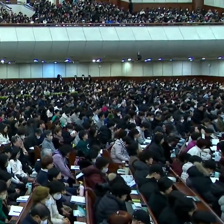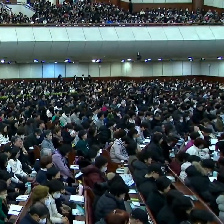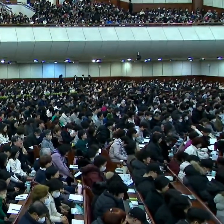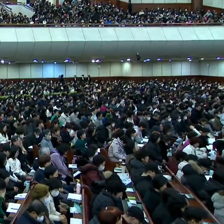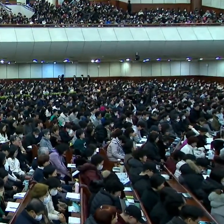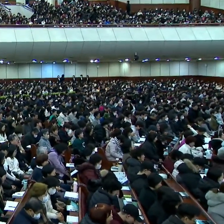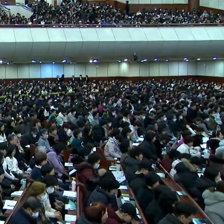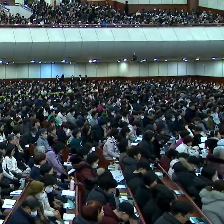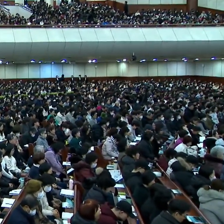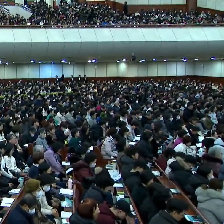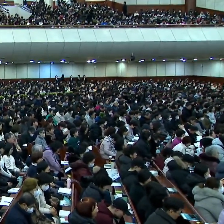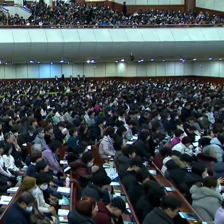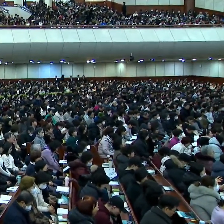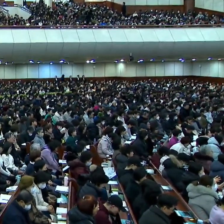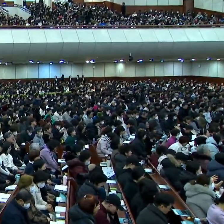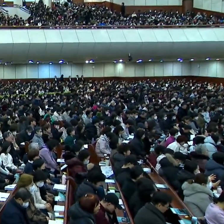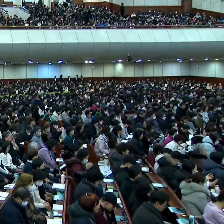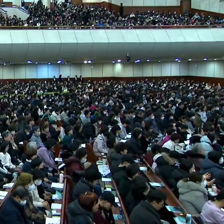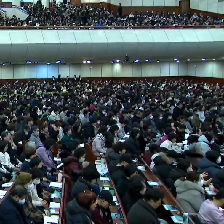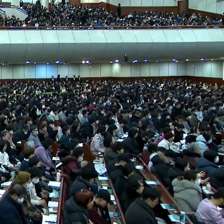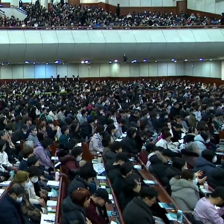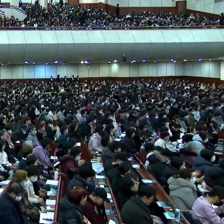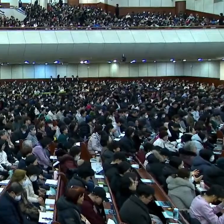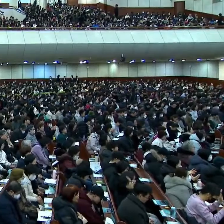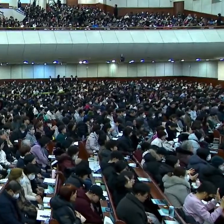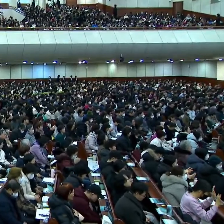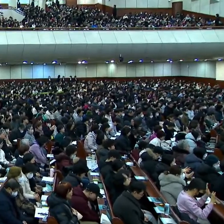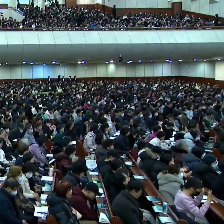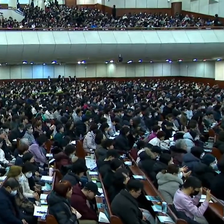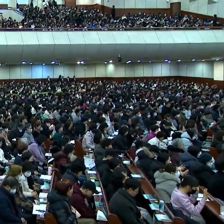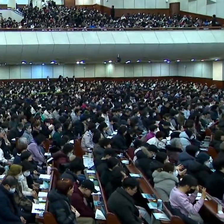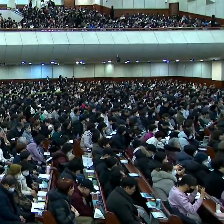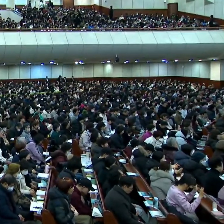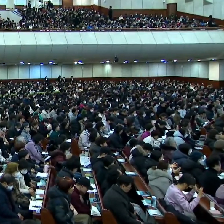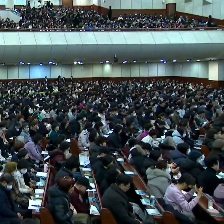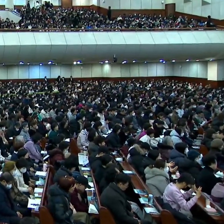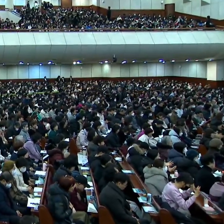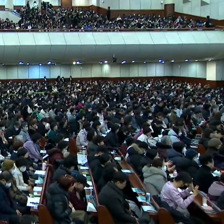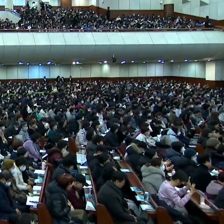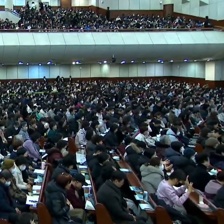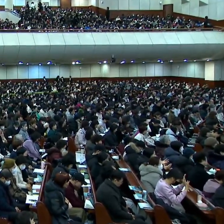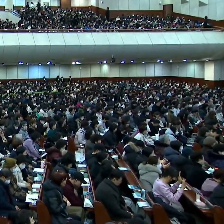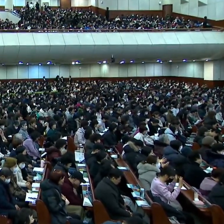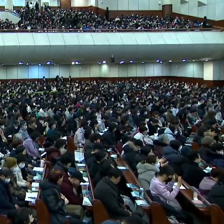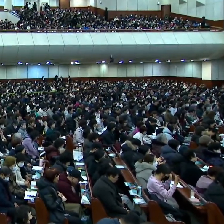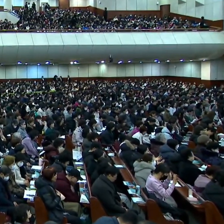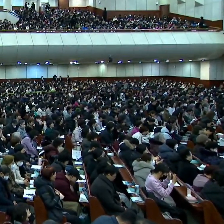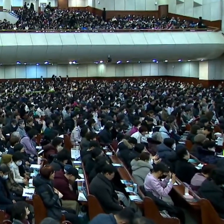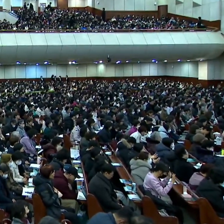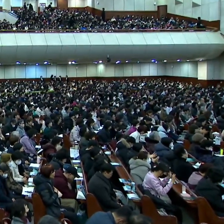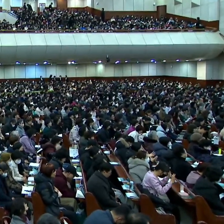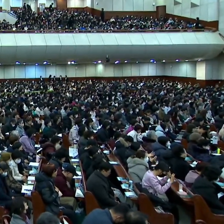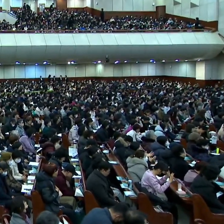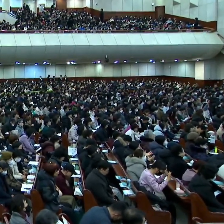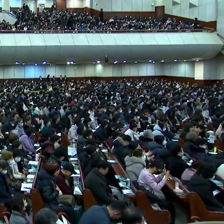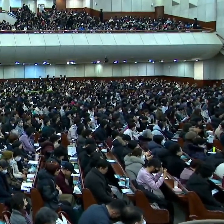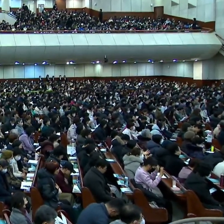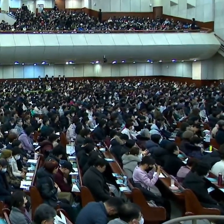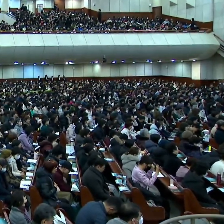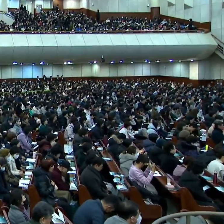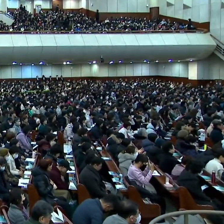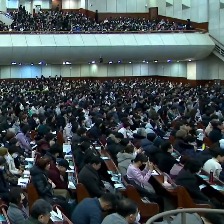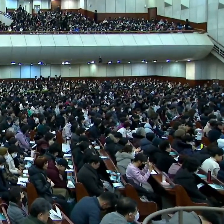주의 은혜를 사모해 나온 모든 백성들 가운데에 주여 일하여 주시옵소서. 말씀과 더불어